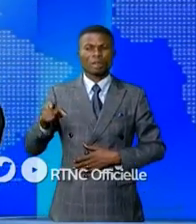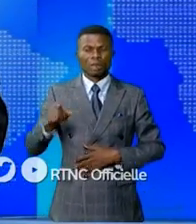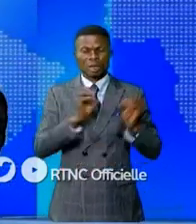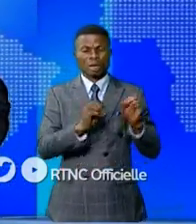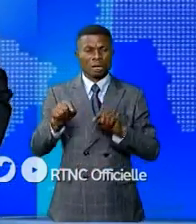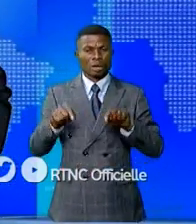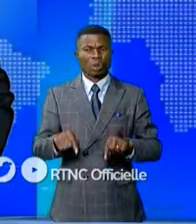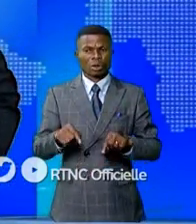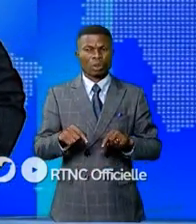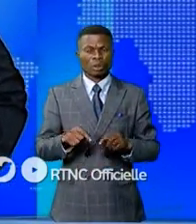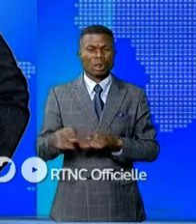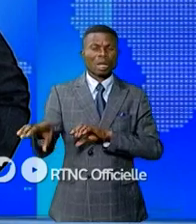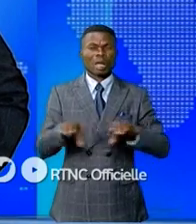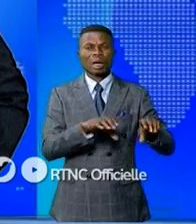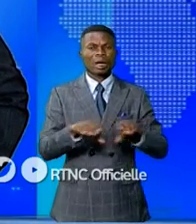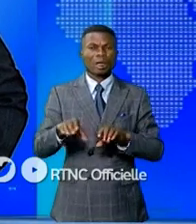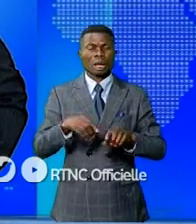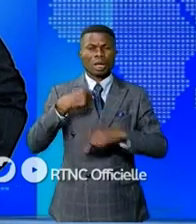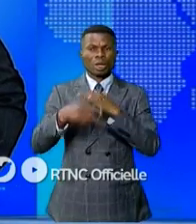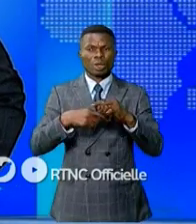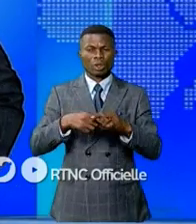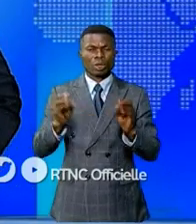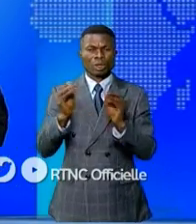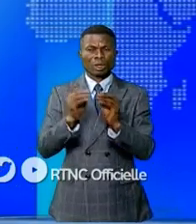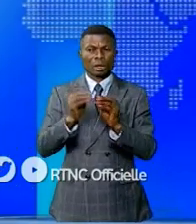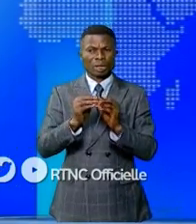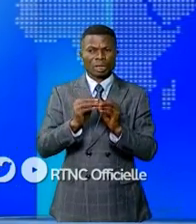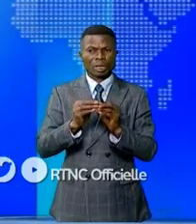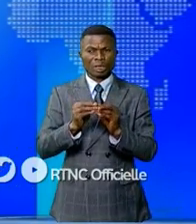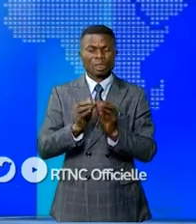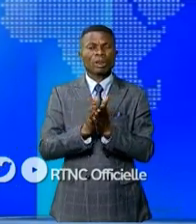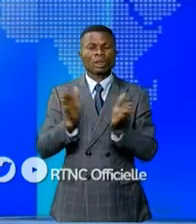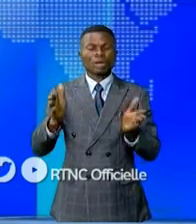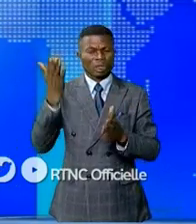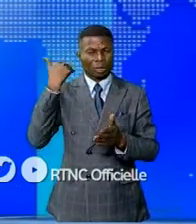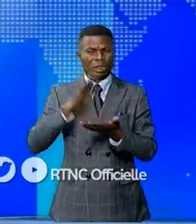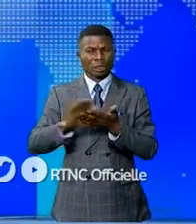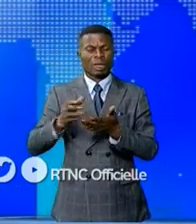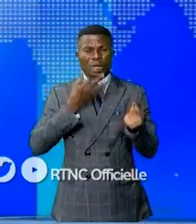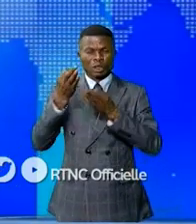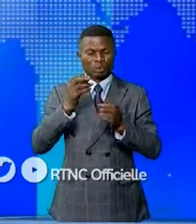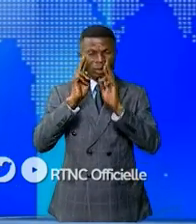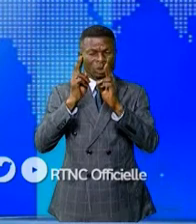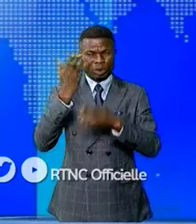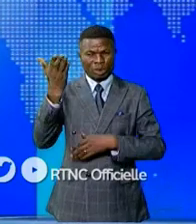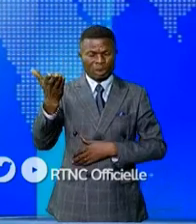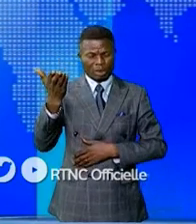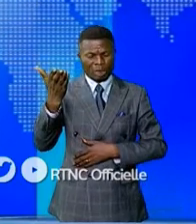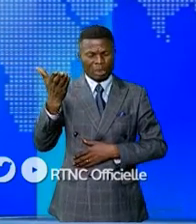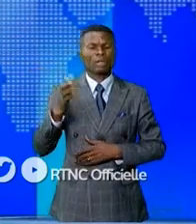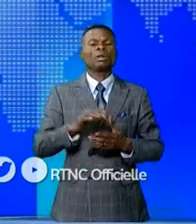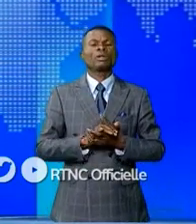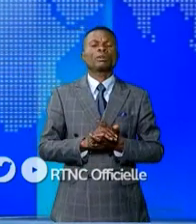présidé aujourd'hui la cérémonie de lancement de l'atelier d'initiation au concept des bases à New Deal. Les détails dans ce reportage signé